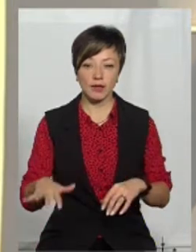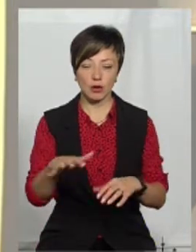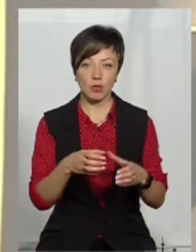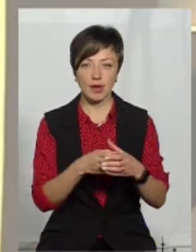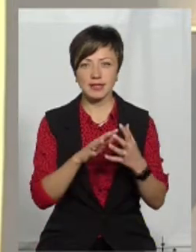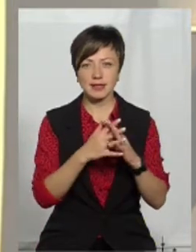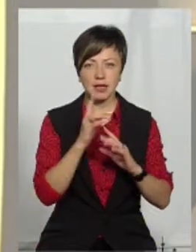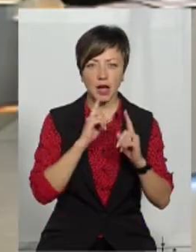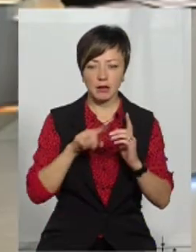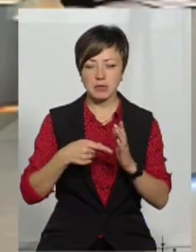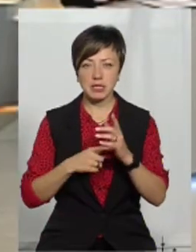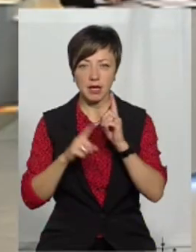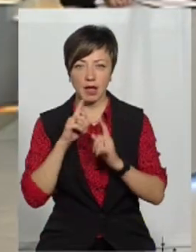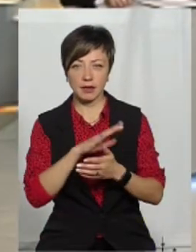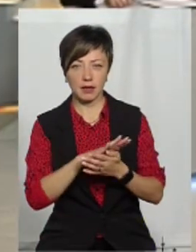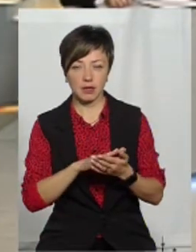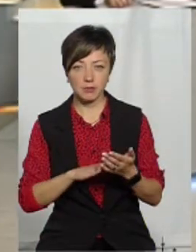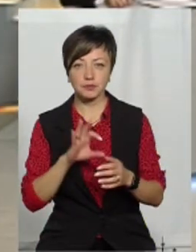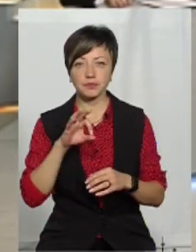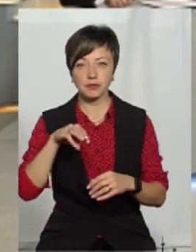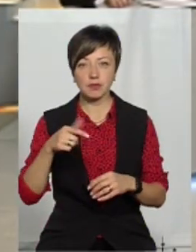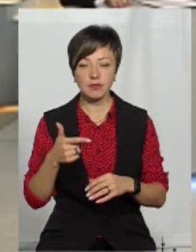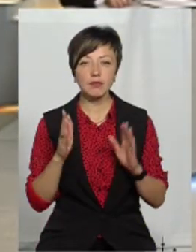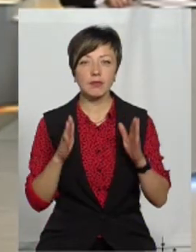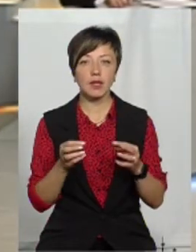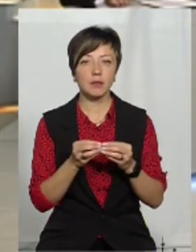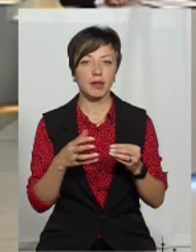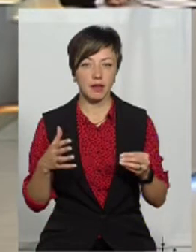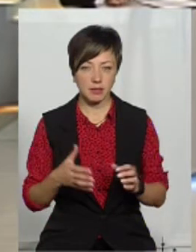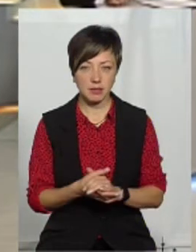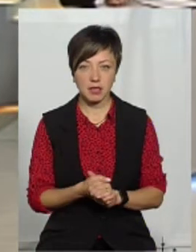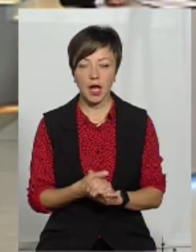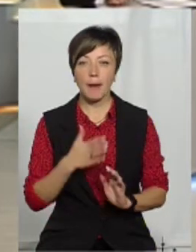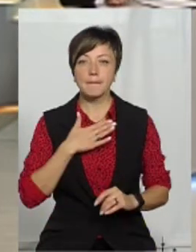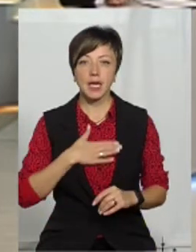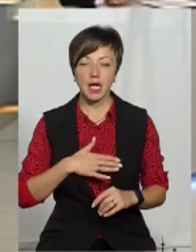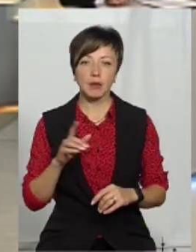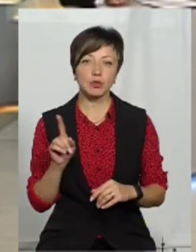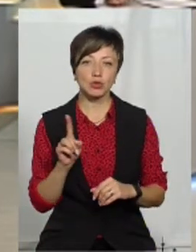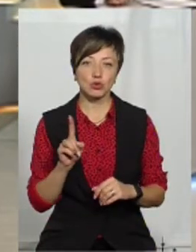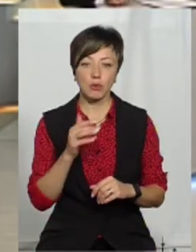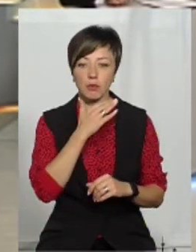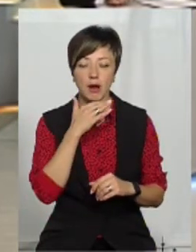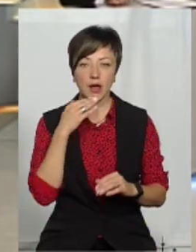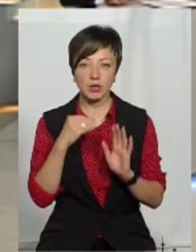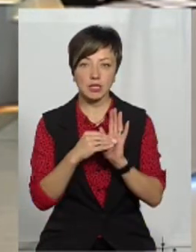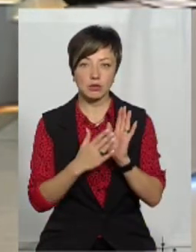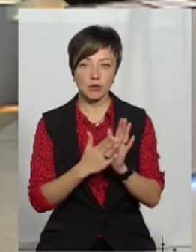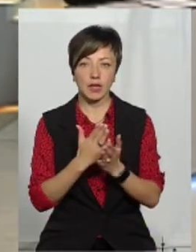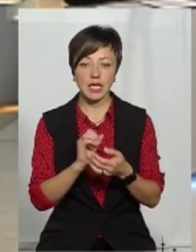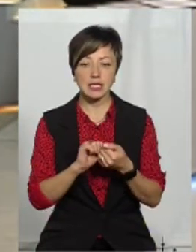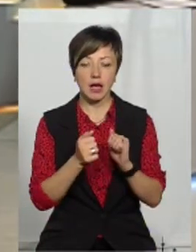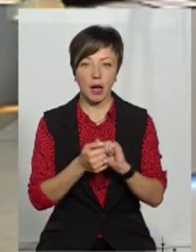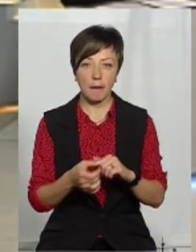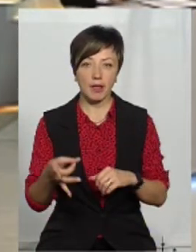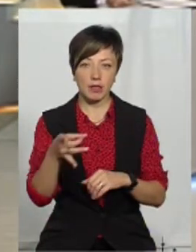включають сільські ради, міські ради і так далі. ОТГ лише 15. Приємно, що багато зареєстрованих є з